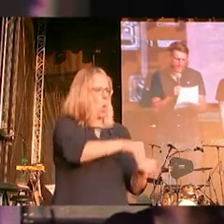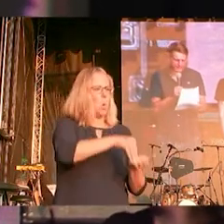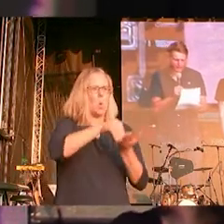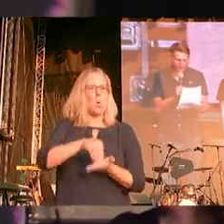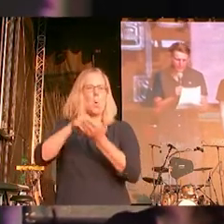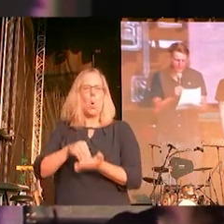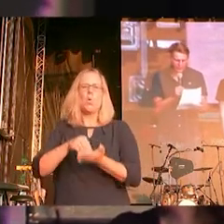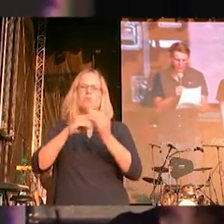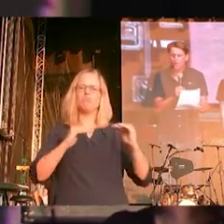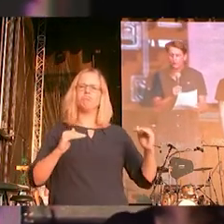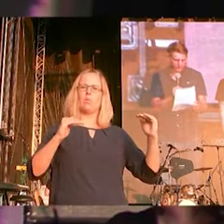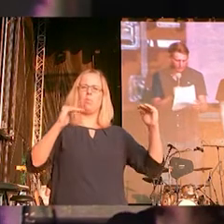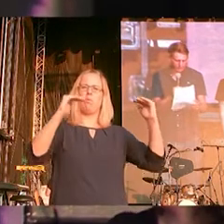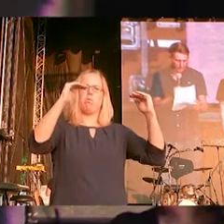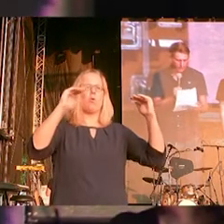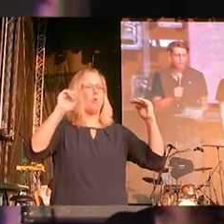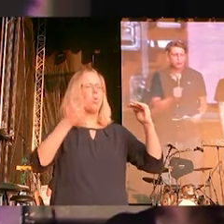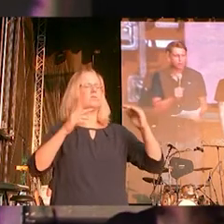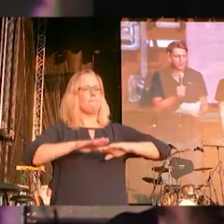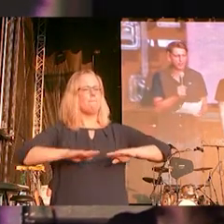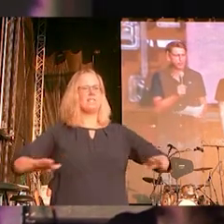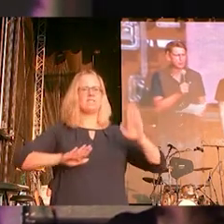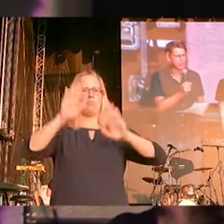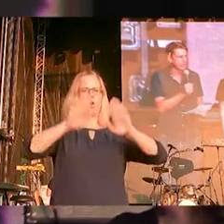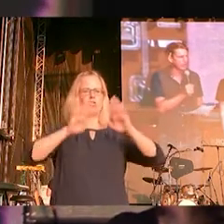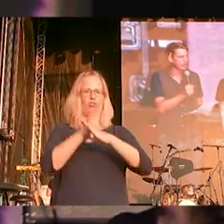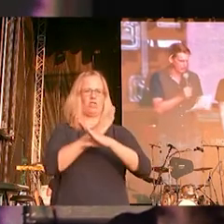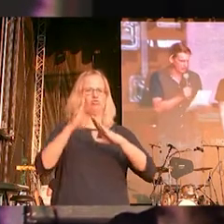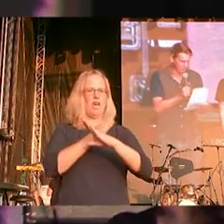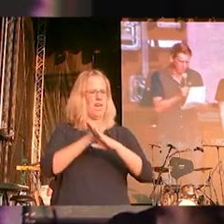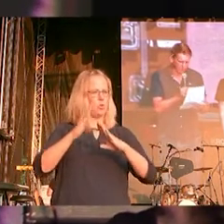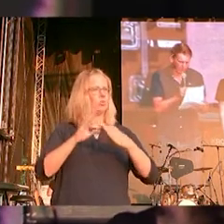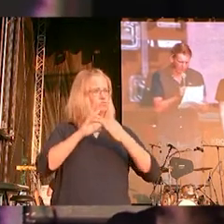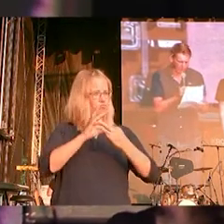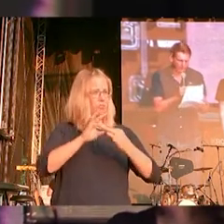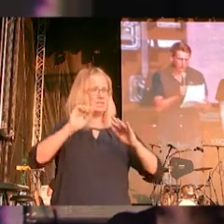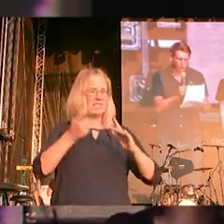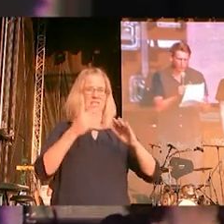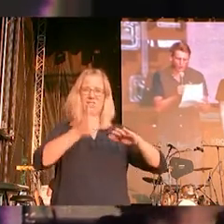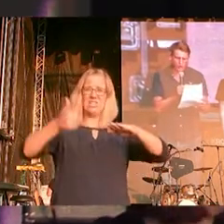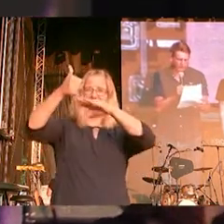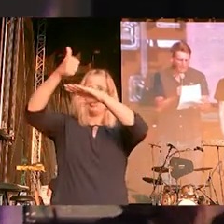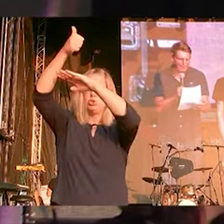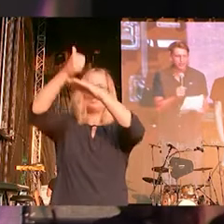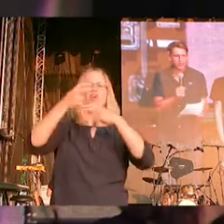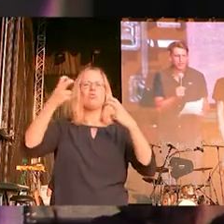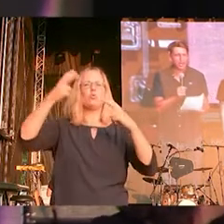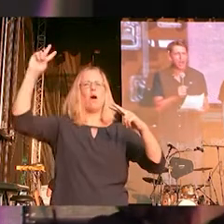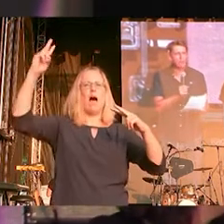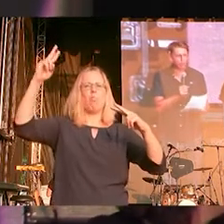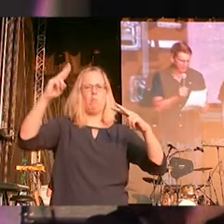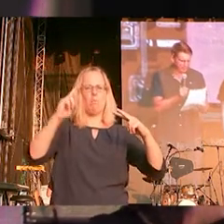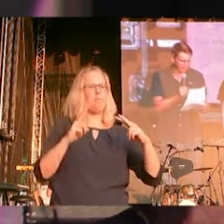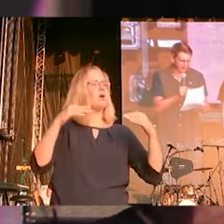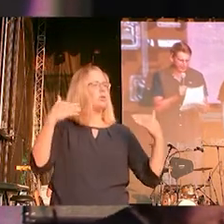eine basisdemokratische Entscheidungsfindung versuchen wir, die bestehenden Hierarchien abzubauen. So stellen wir dem aktuellen,